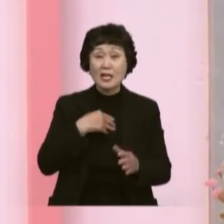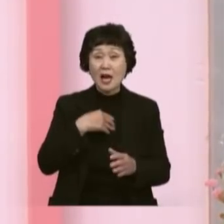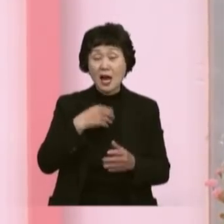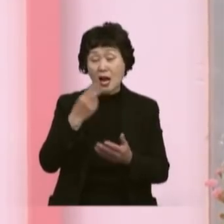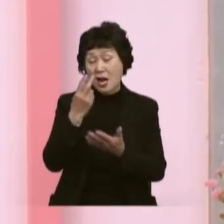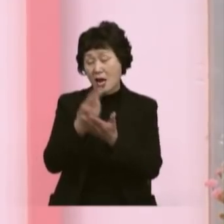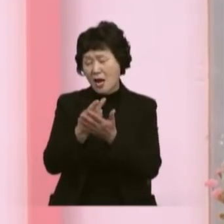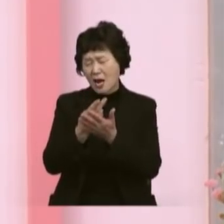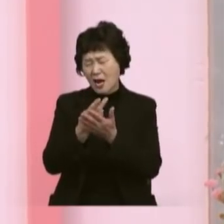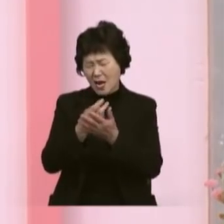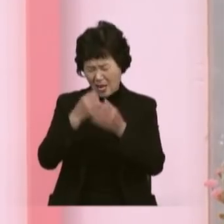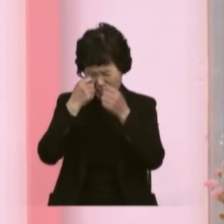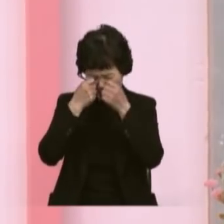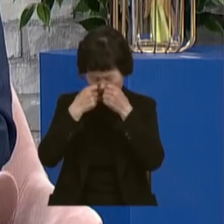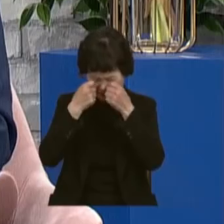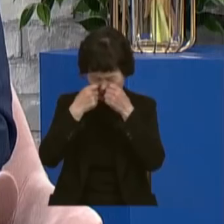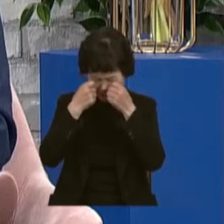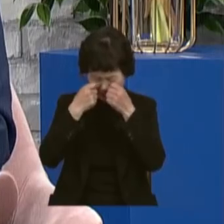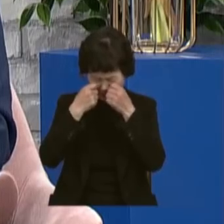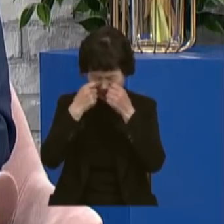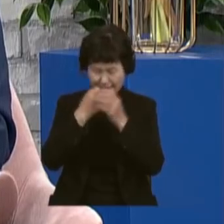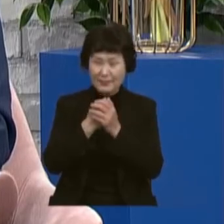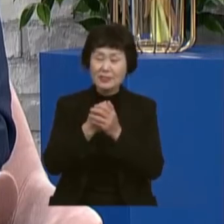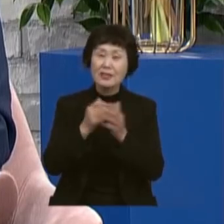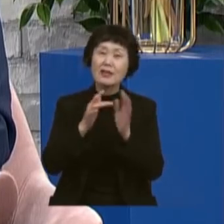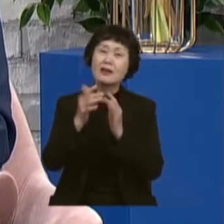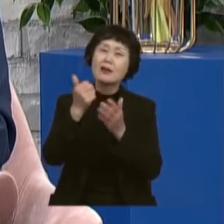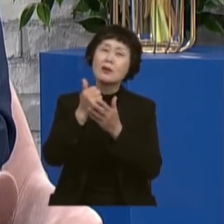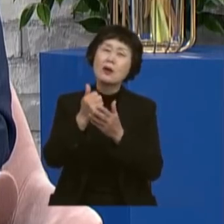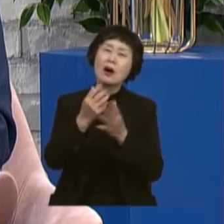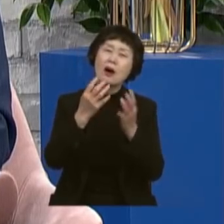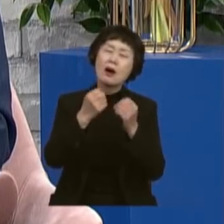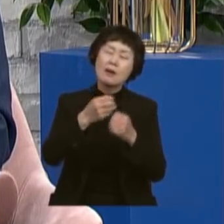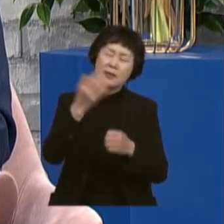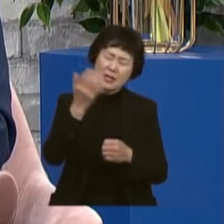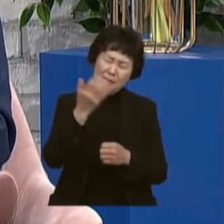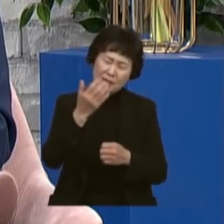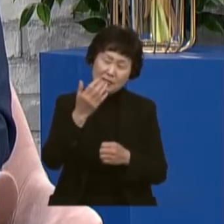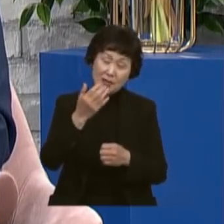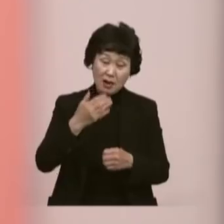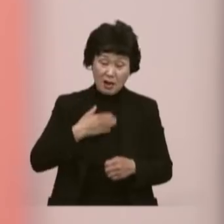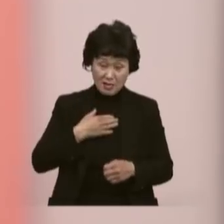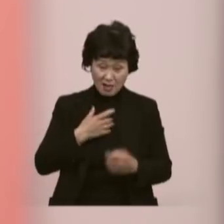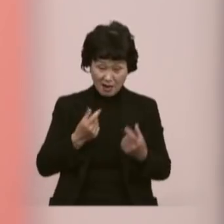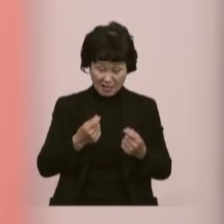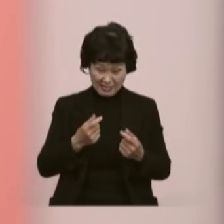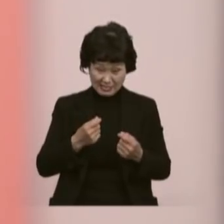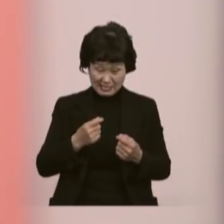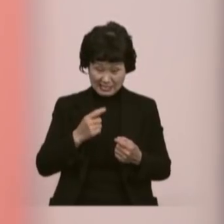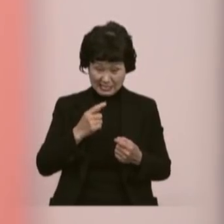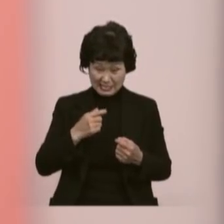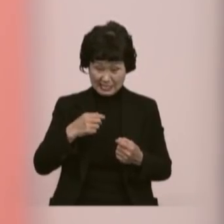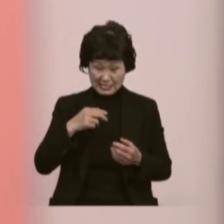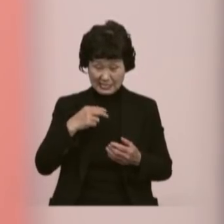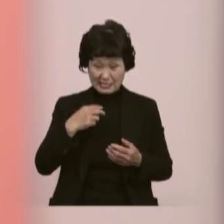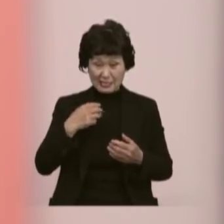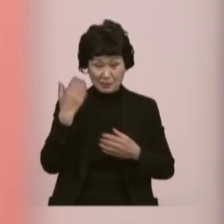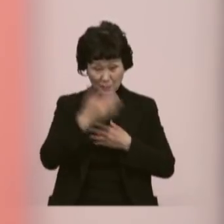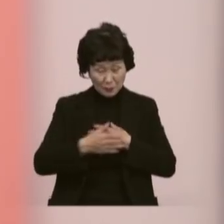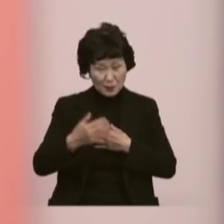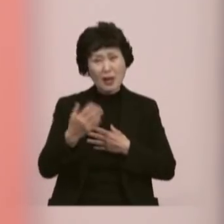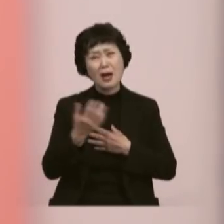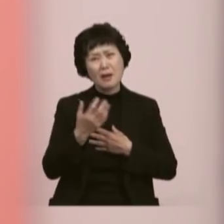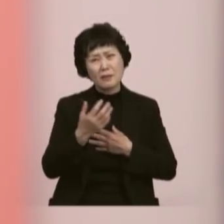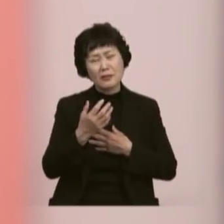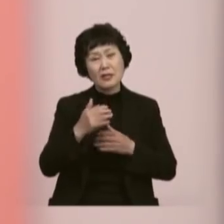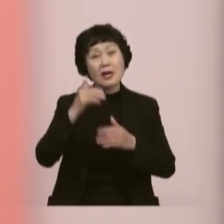번 울면서 불렀거든요. 얼마나 아프실까. 아니 나 같은 놈도 애비라고 이렇게 아픈데 하나님은 말짱한